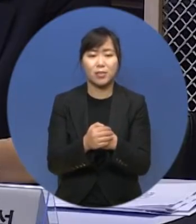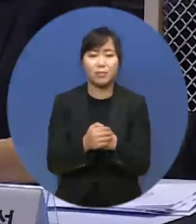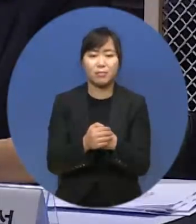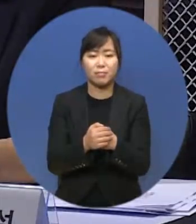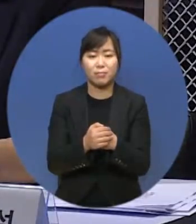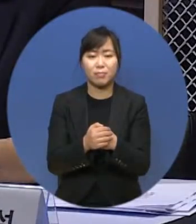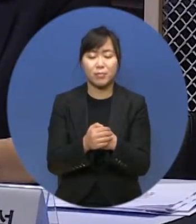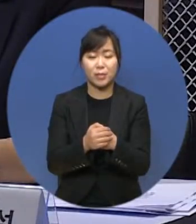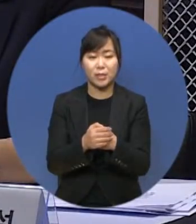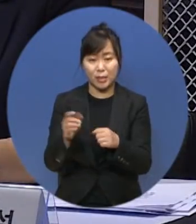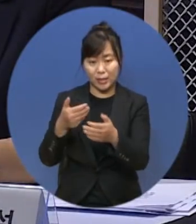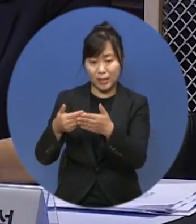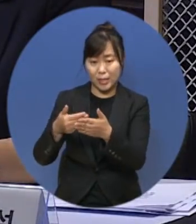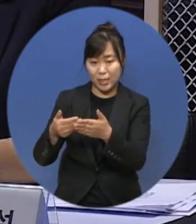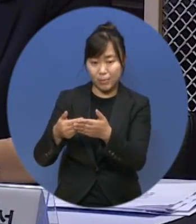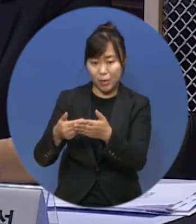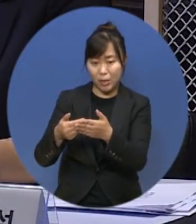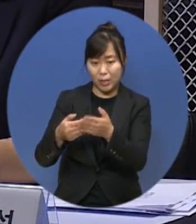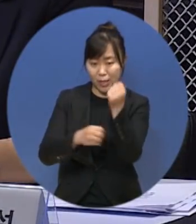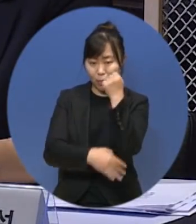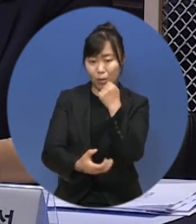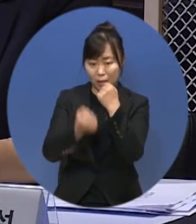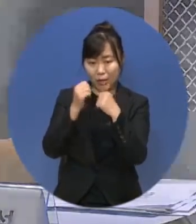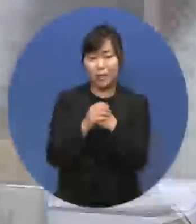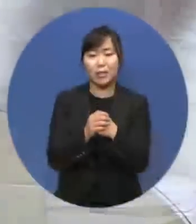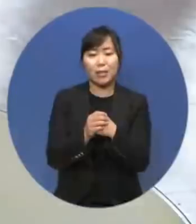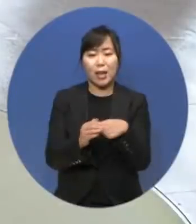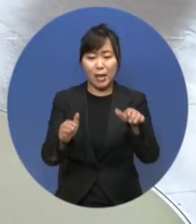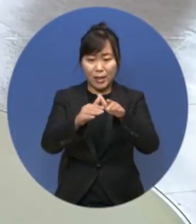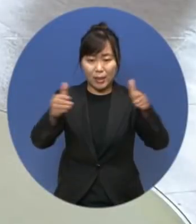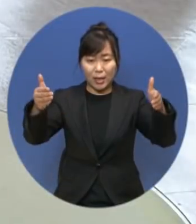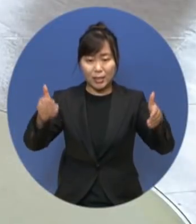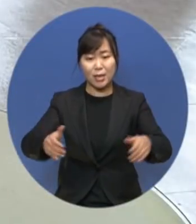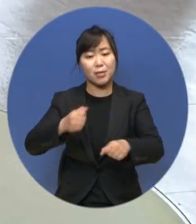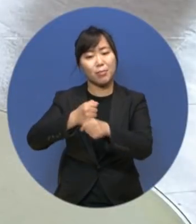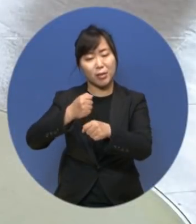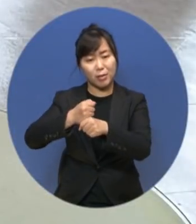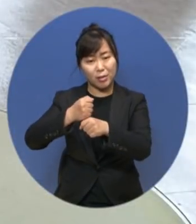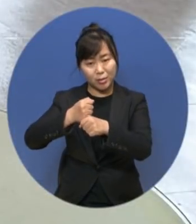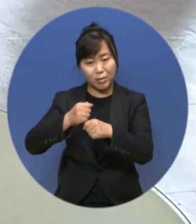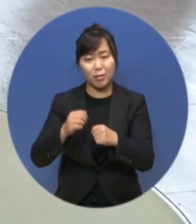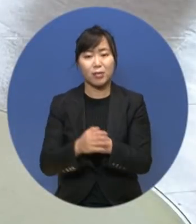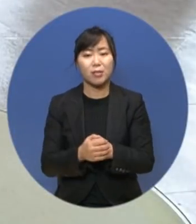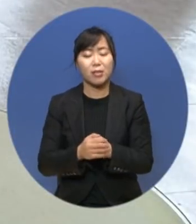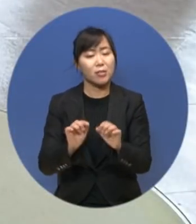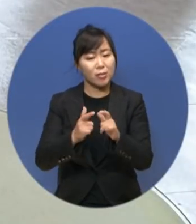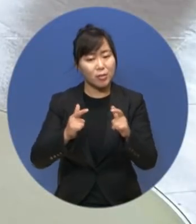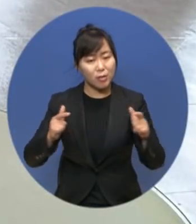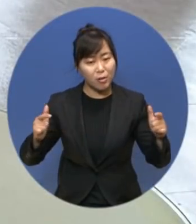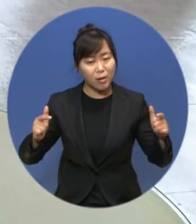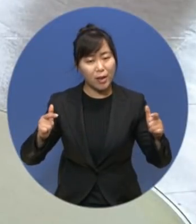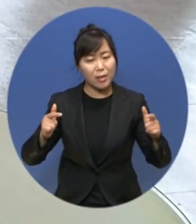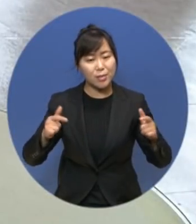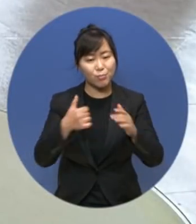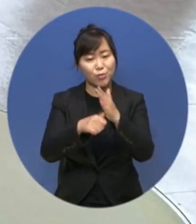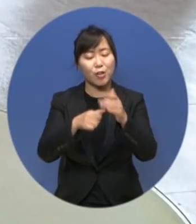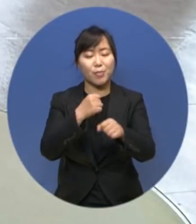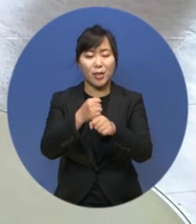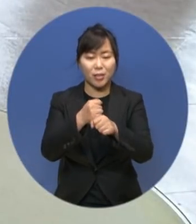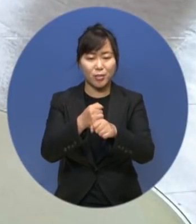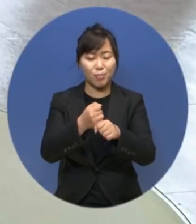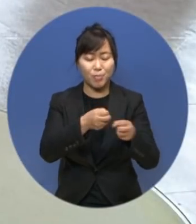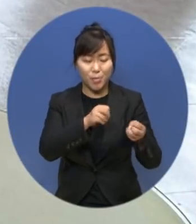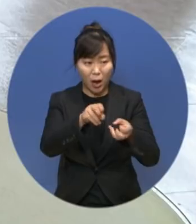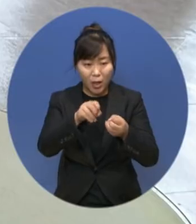이제 이 작가들의 그림을 모티브로 한 아트 탁자를 개발을 해가지고 또 다양한 굿즈를 개발해서 유통하는